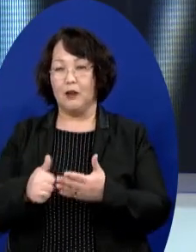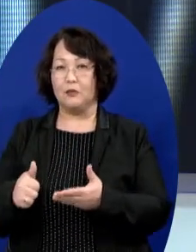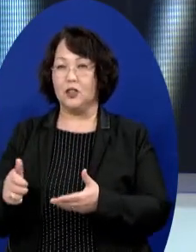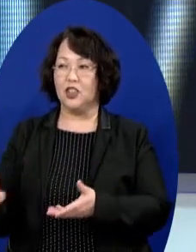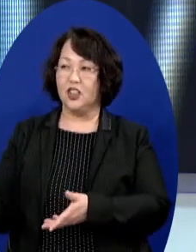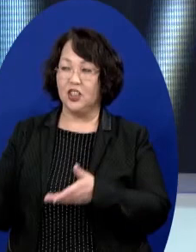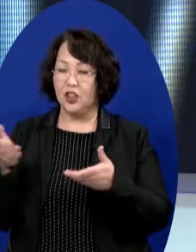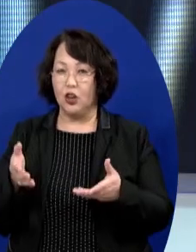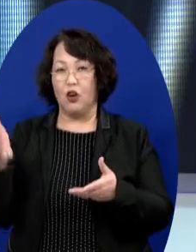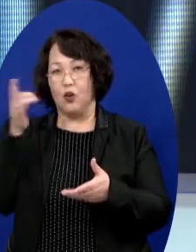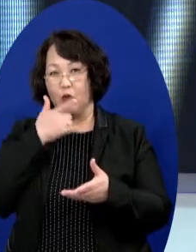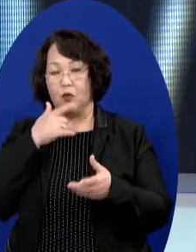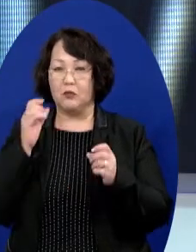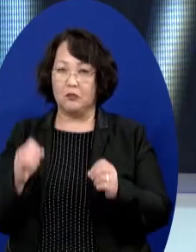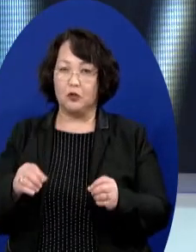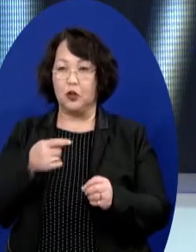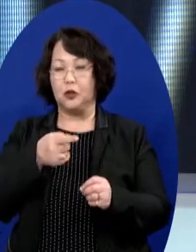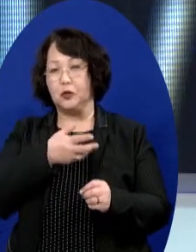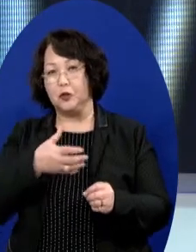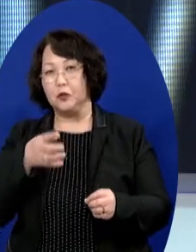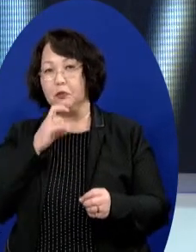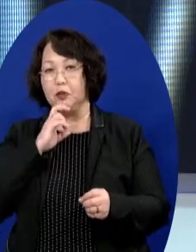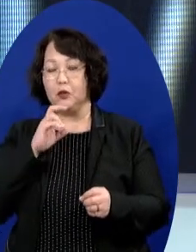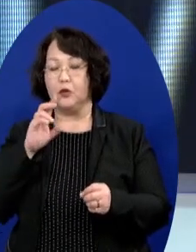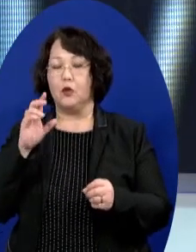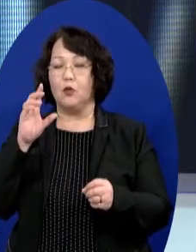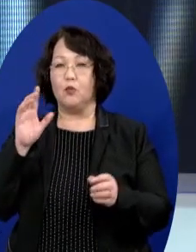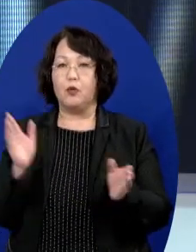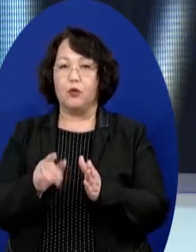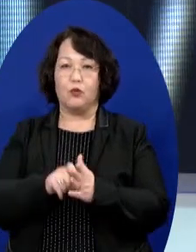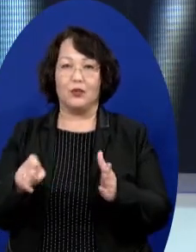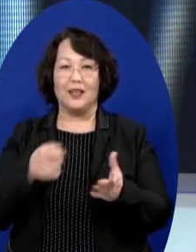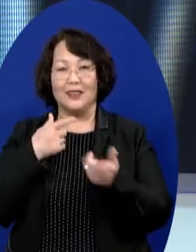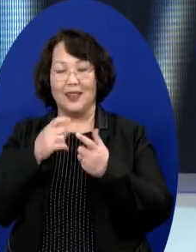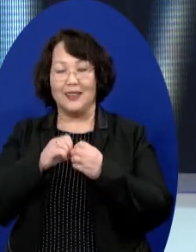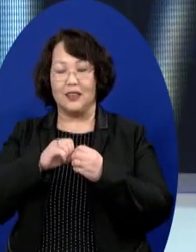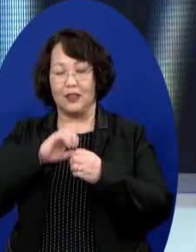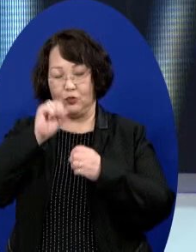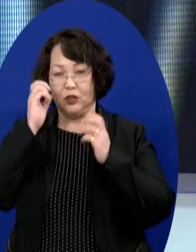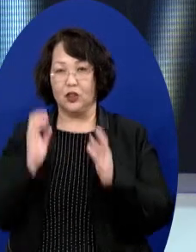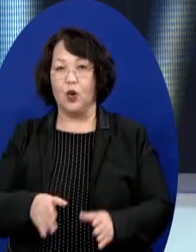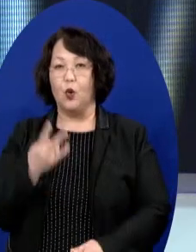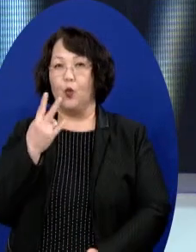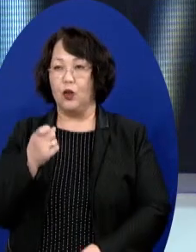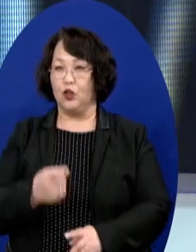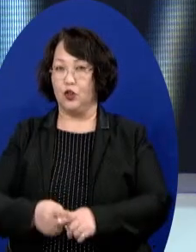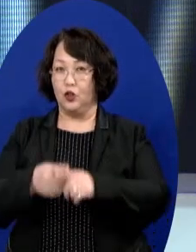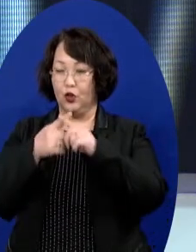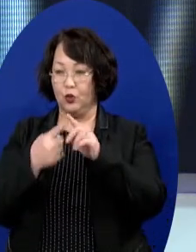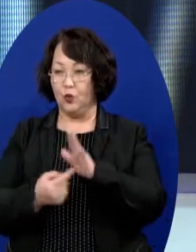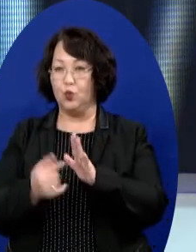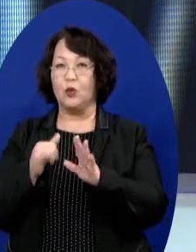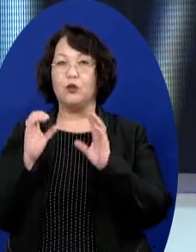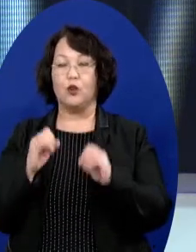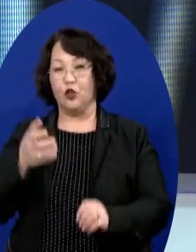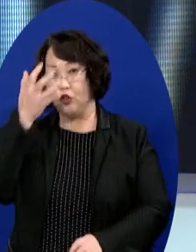нөлөөллийг бууруулах тухай хуулийн зүслийг богино хугацаанд хэлэлцэн баталсан. За өнөөдрийн үүссэн үнийн өсөлтийн шалтгаан, за мөн төрөөс